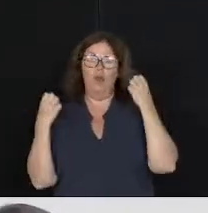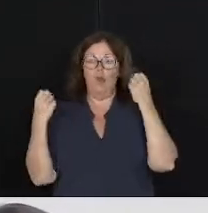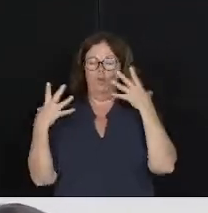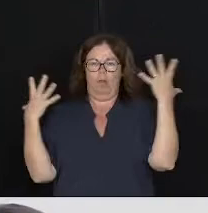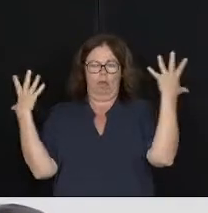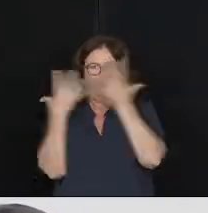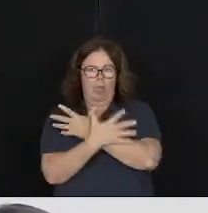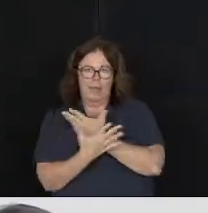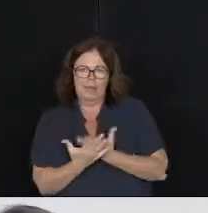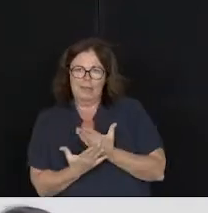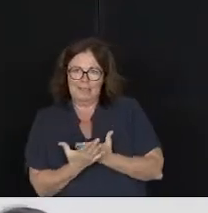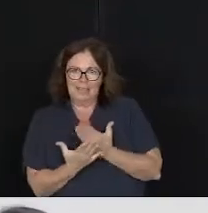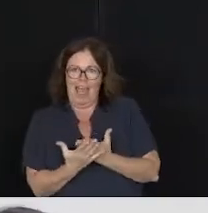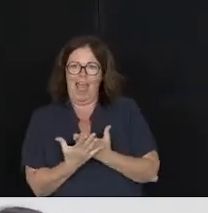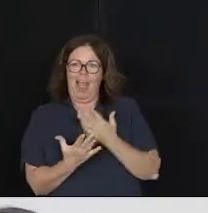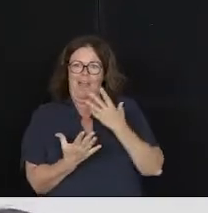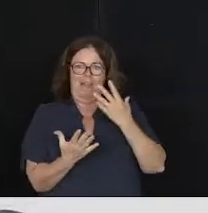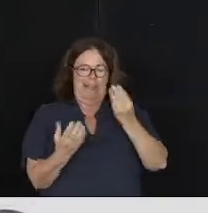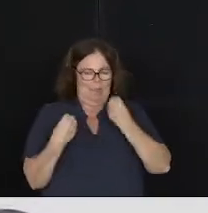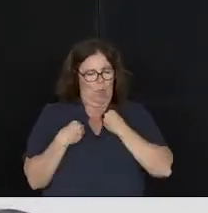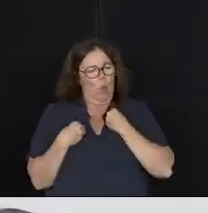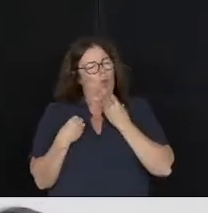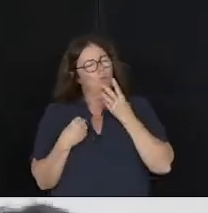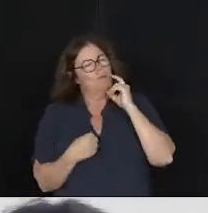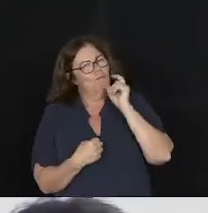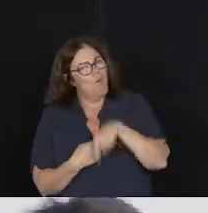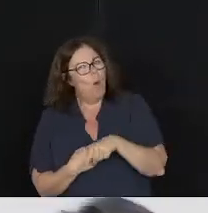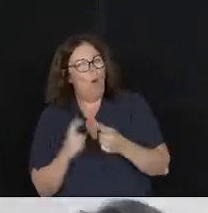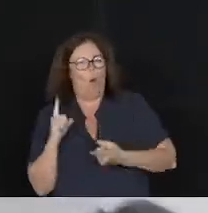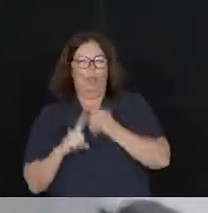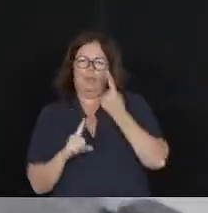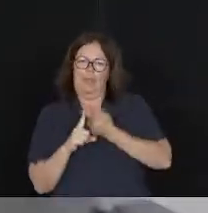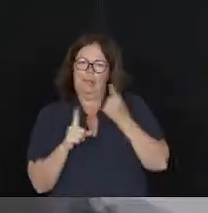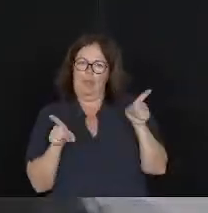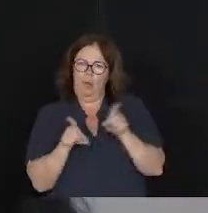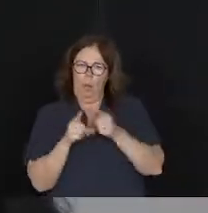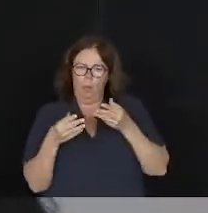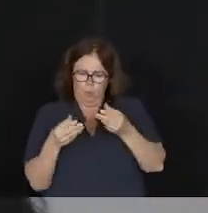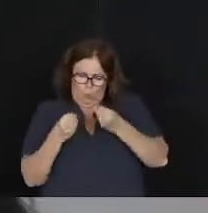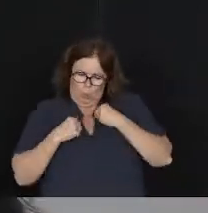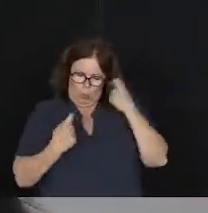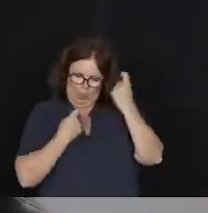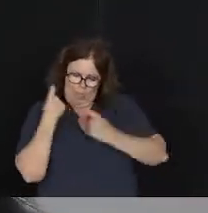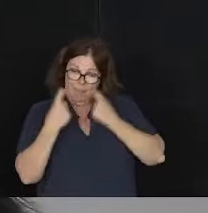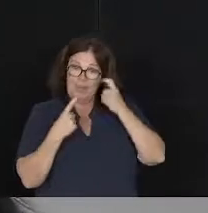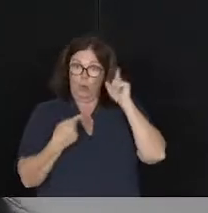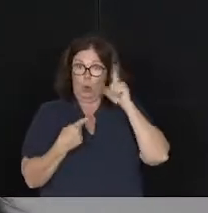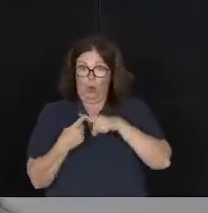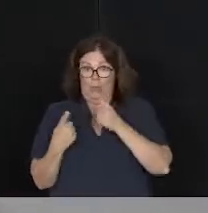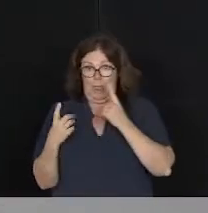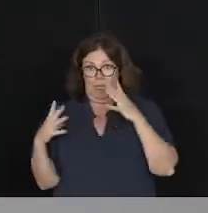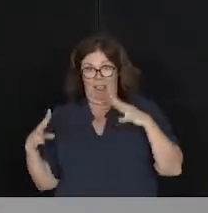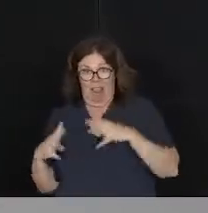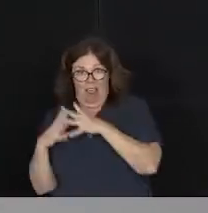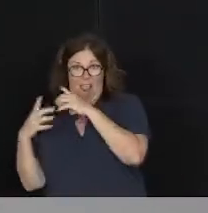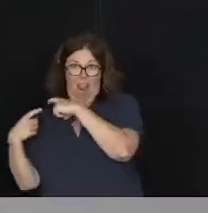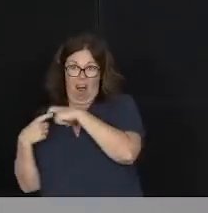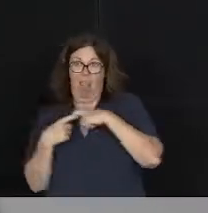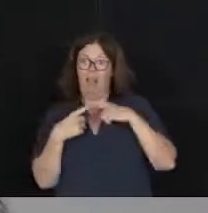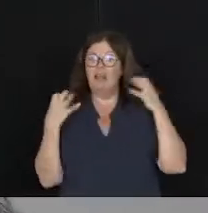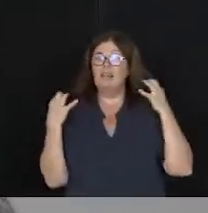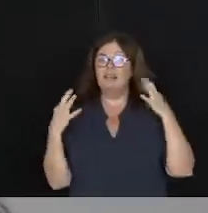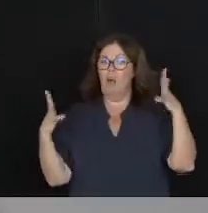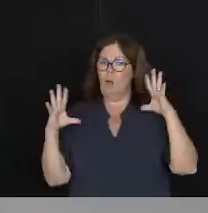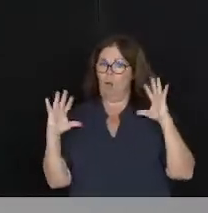trop fréquente qui nous a semblé rendre particulièrement nécessaire un retour réflexif sur la guerre et le temps dans cette